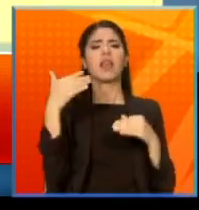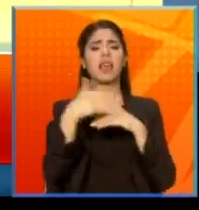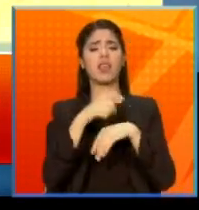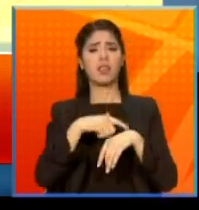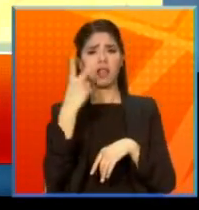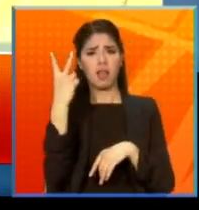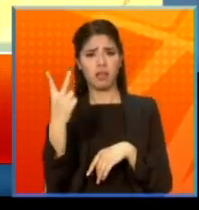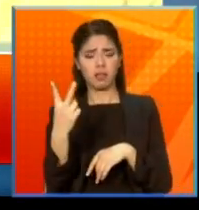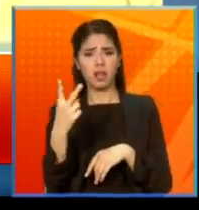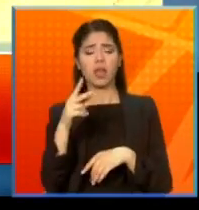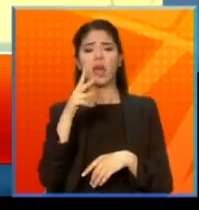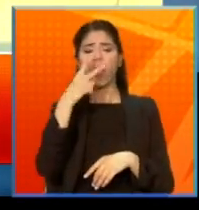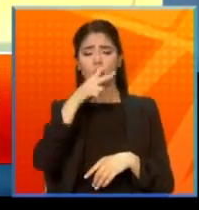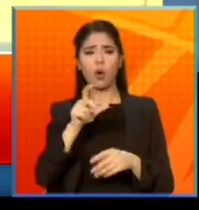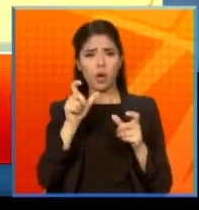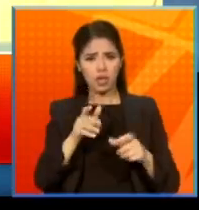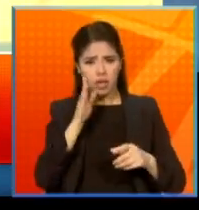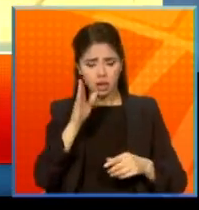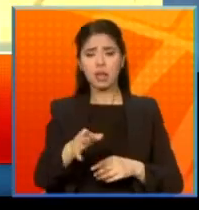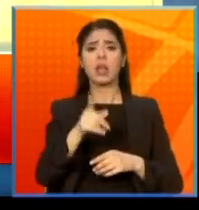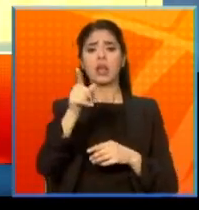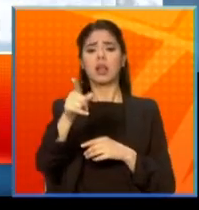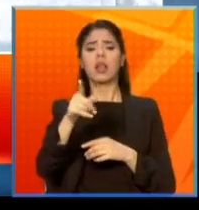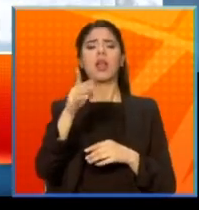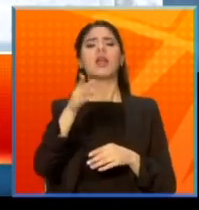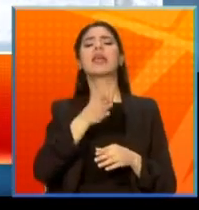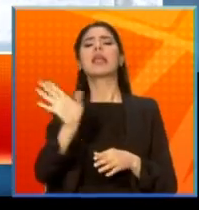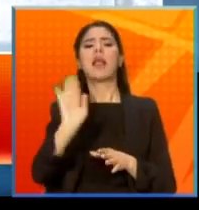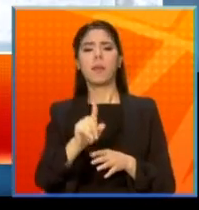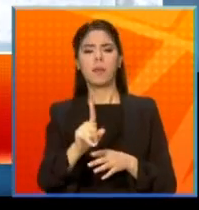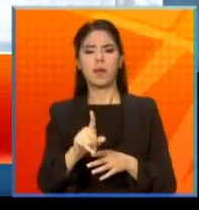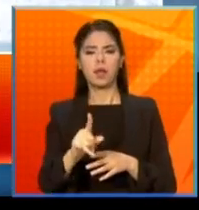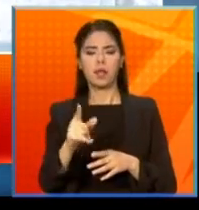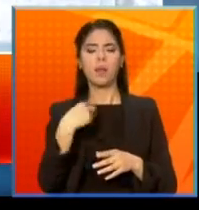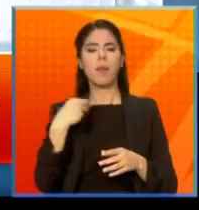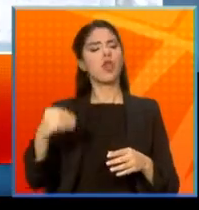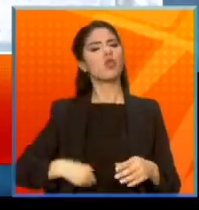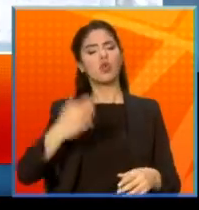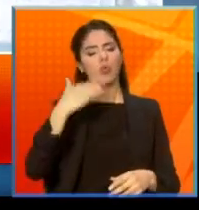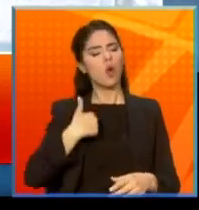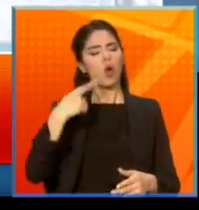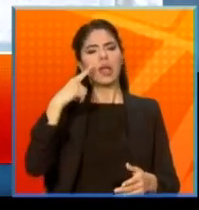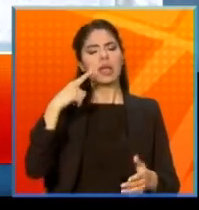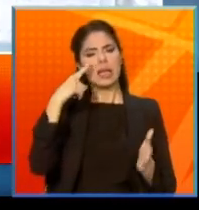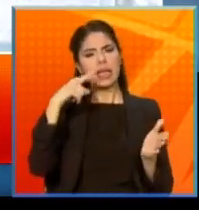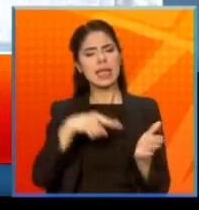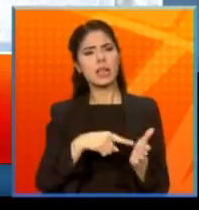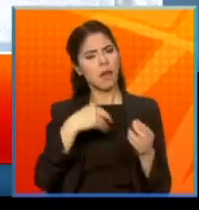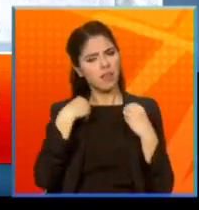gelip araban filmlerini çevirip gece sabah kadar kalıp gidemezsin. Ben suçsuzum. Kanıtlayacağım, ispatlayacağım. Koluma mı